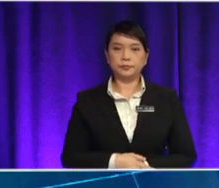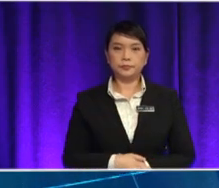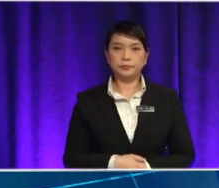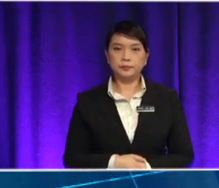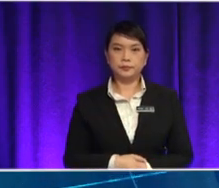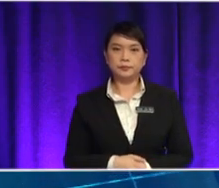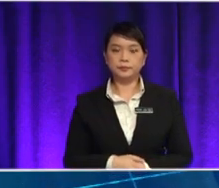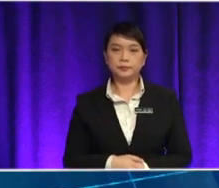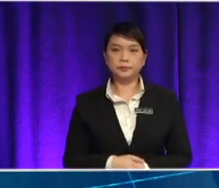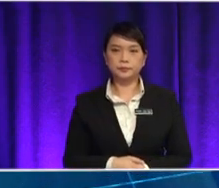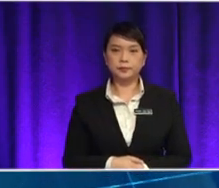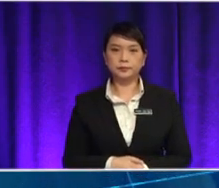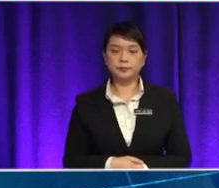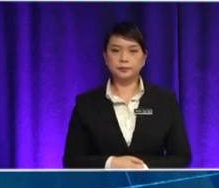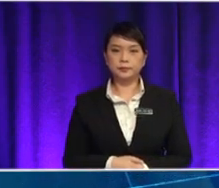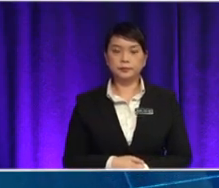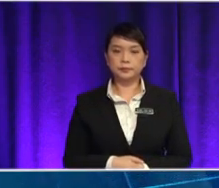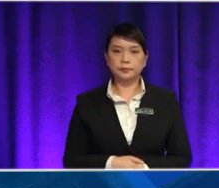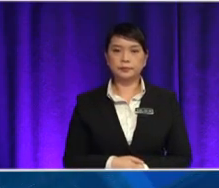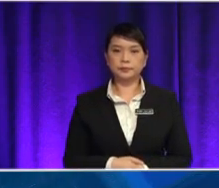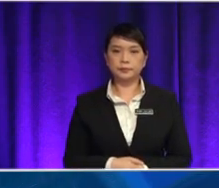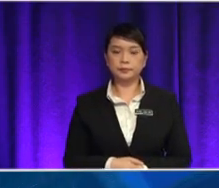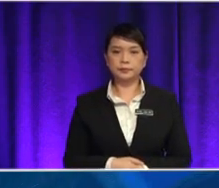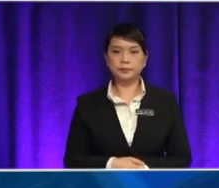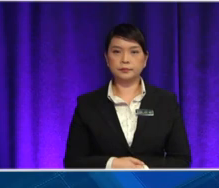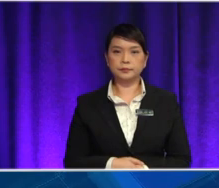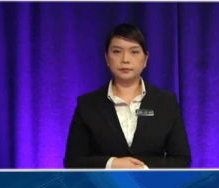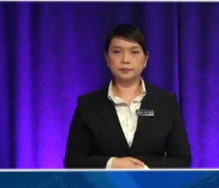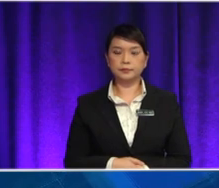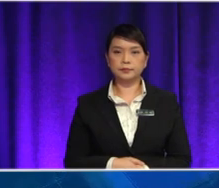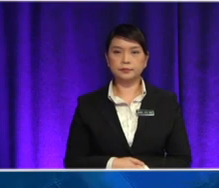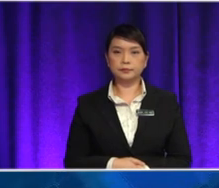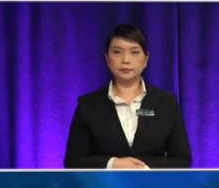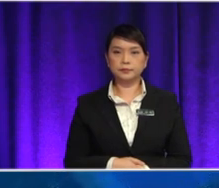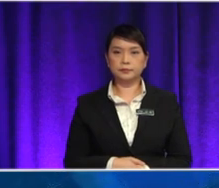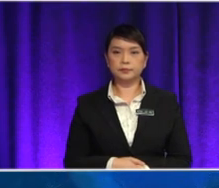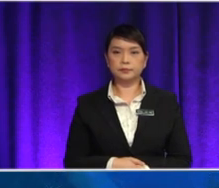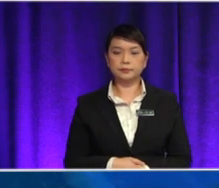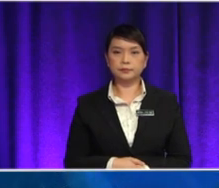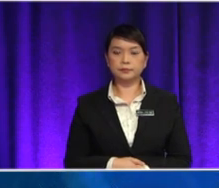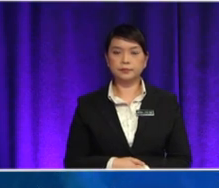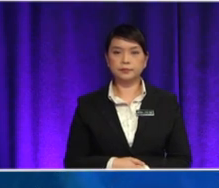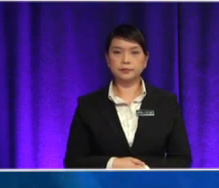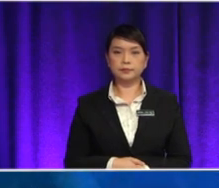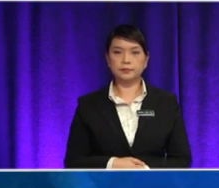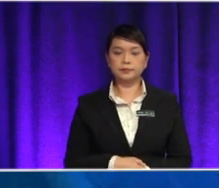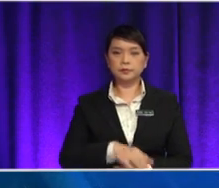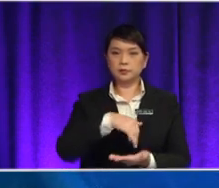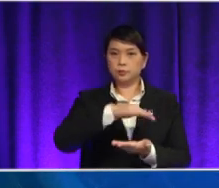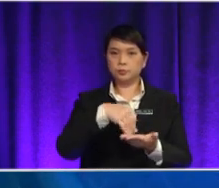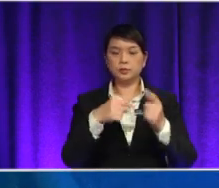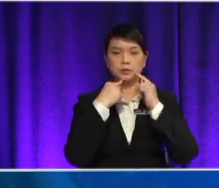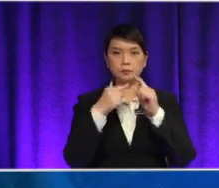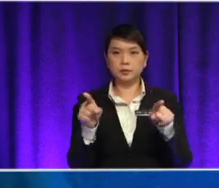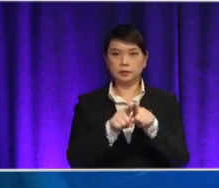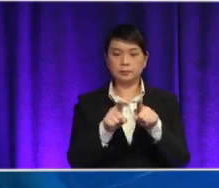152, 157, 162, 167 dan 172. Semua jawapan sama. keempat-empat